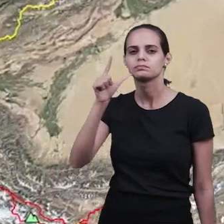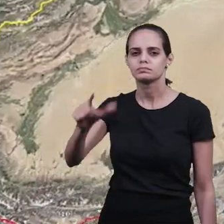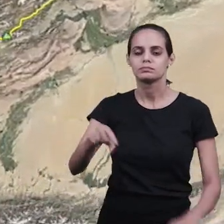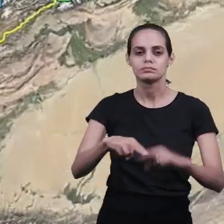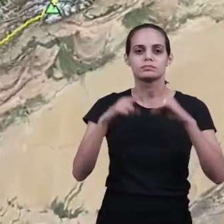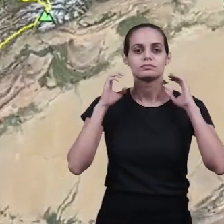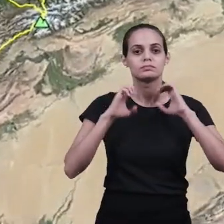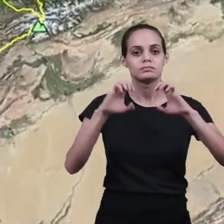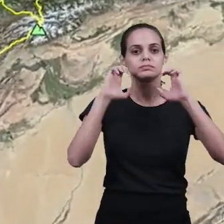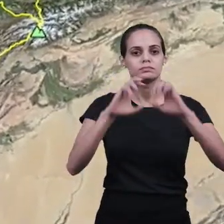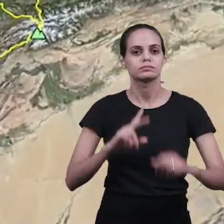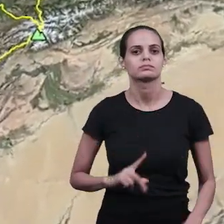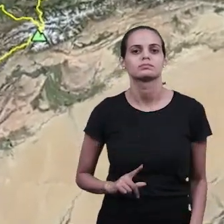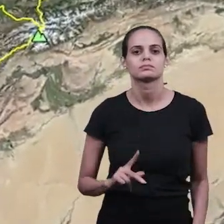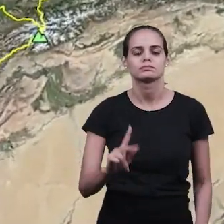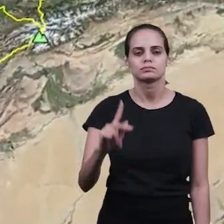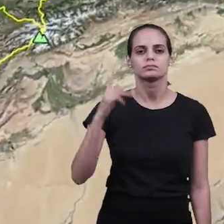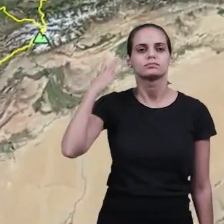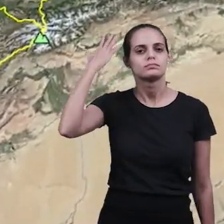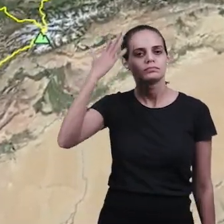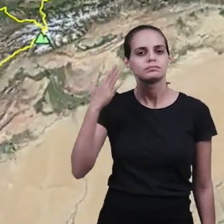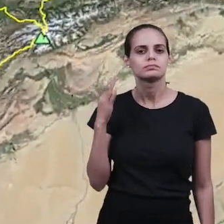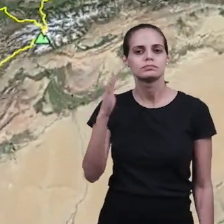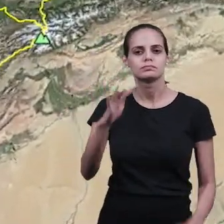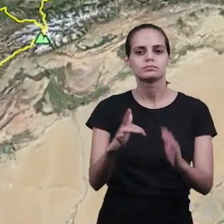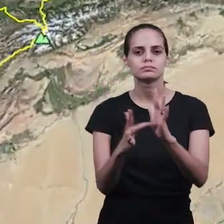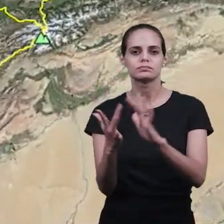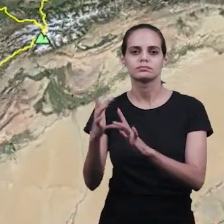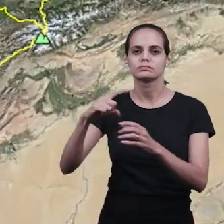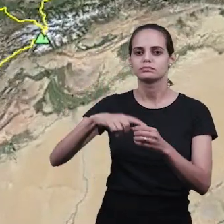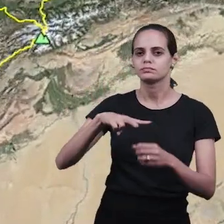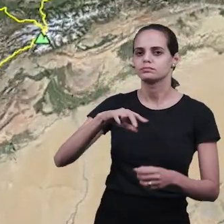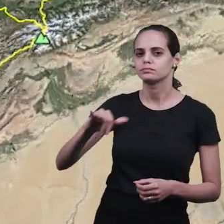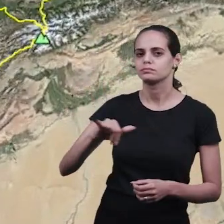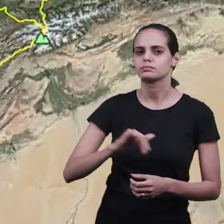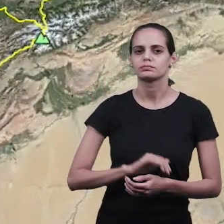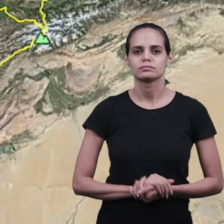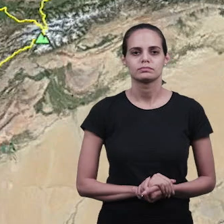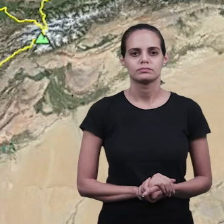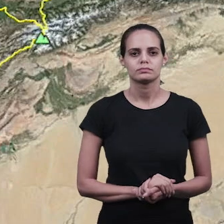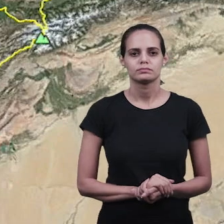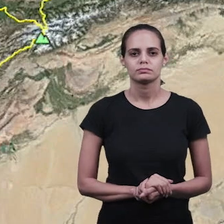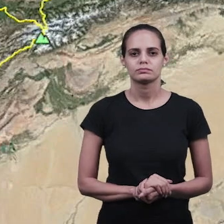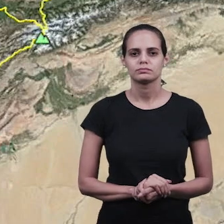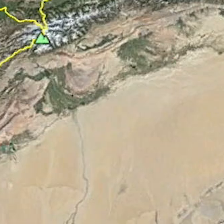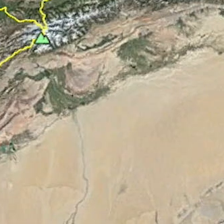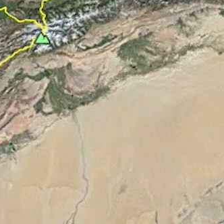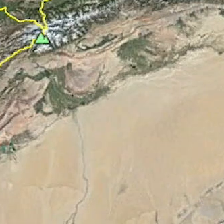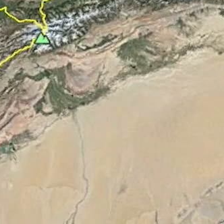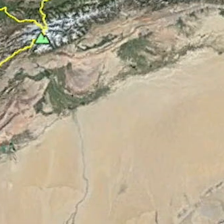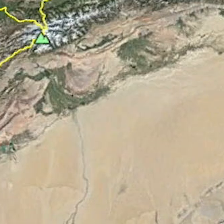pelo Evangelho Eterno e pela mensagem da breve volta do Senhor Jesus.